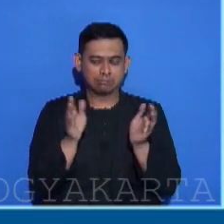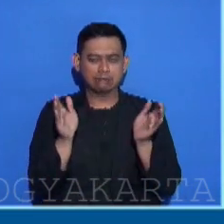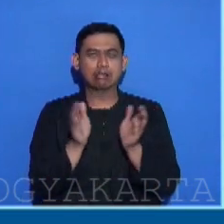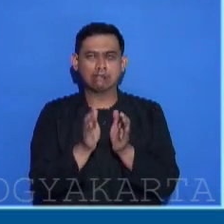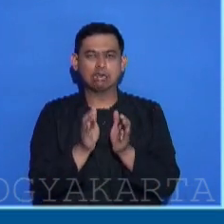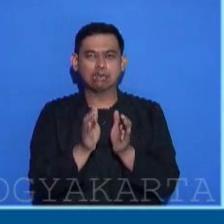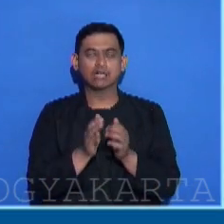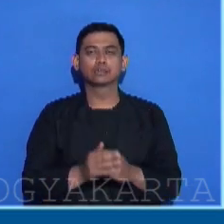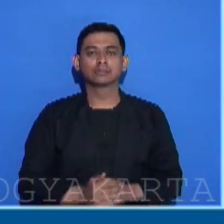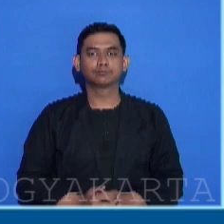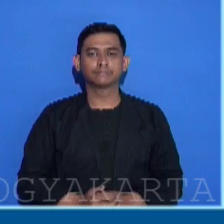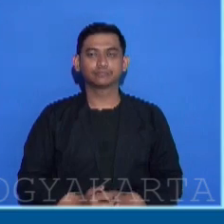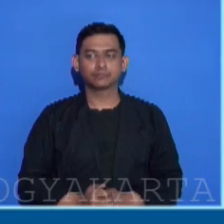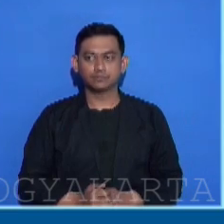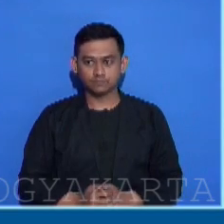Indonesia